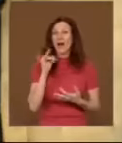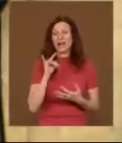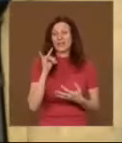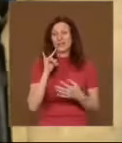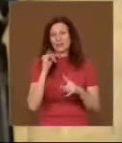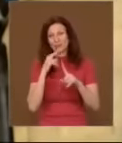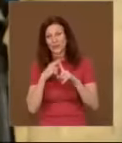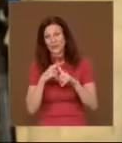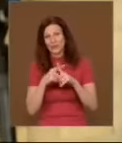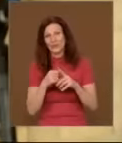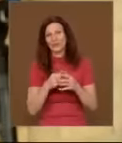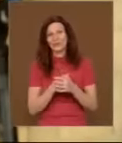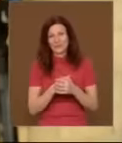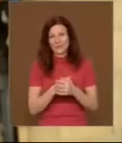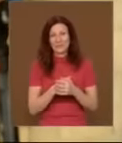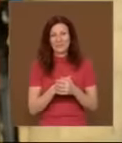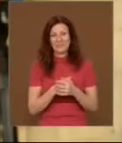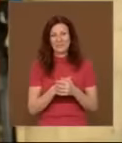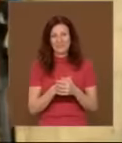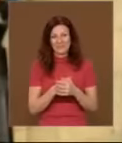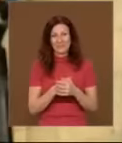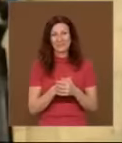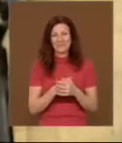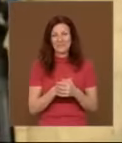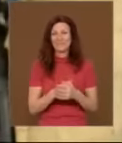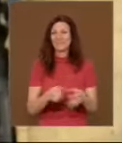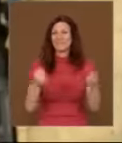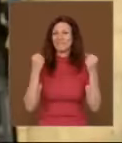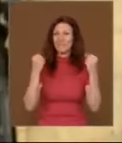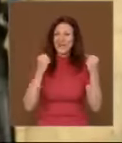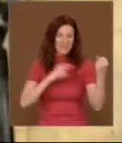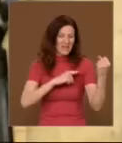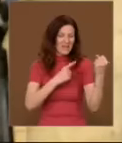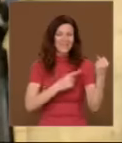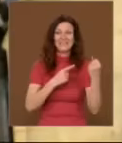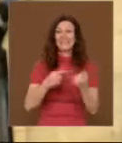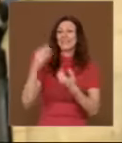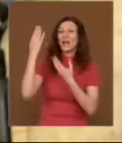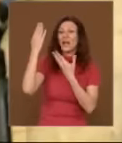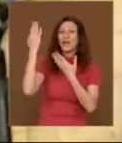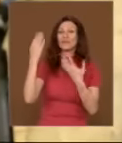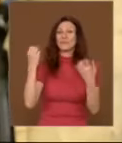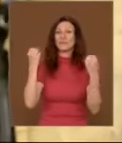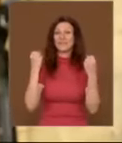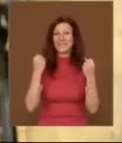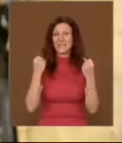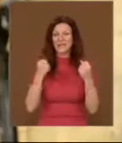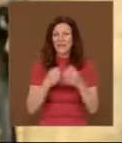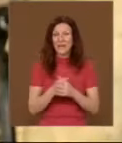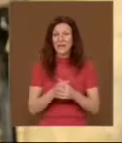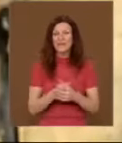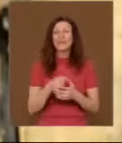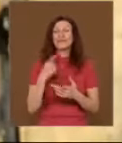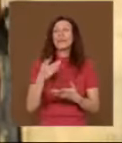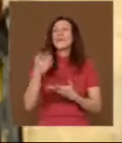Пита свещеникът отвътре и отговорът е крепкият и силният Господ, силният на война. Това е Господ,